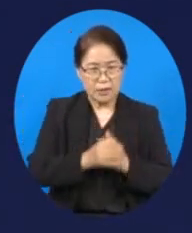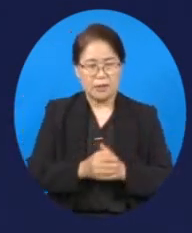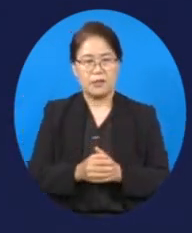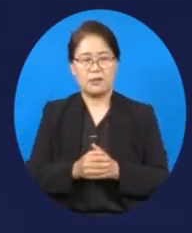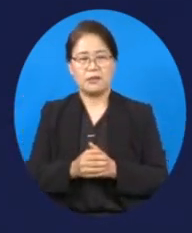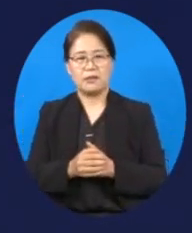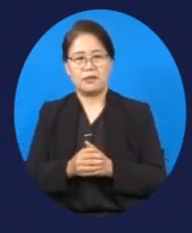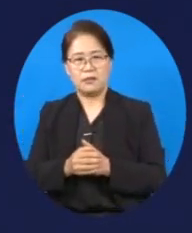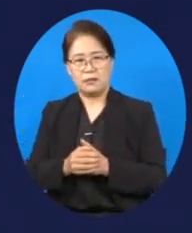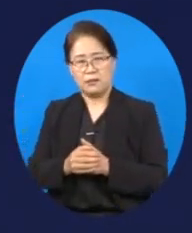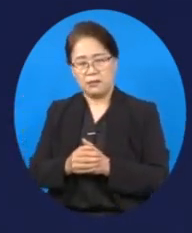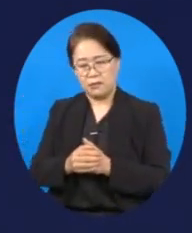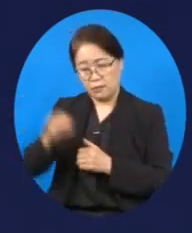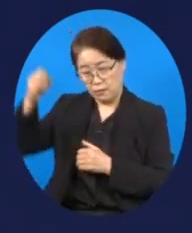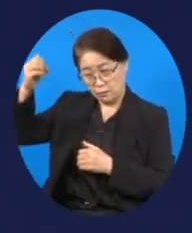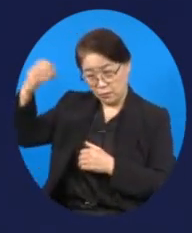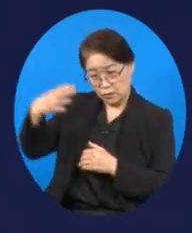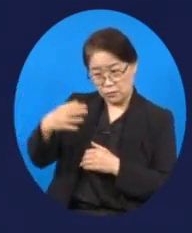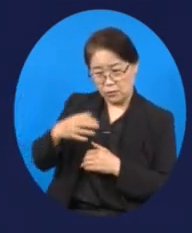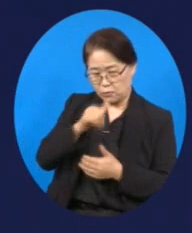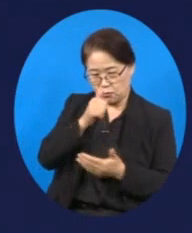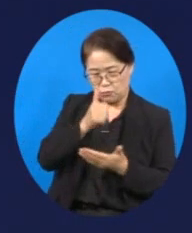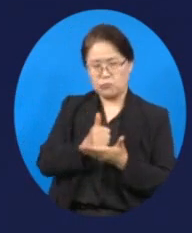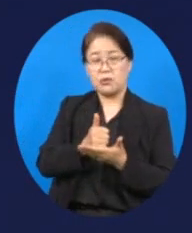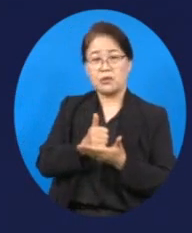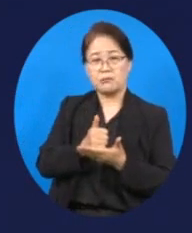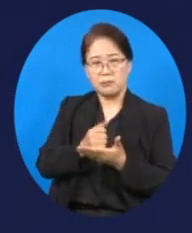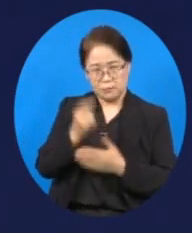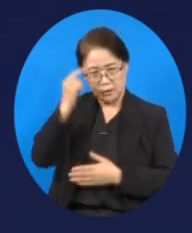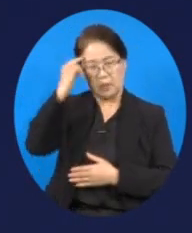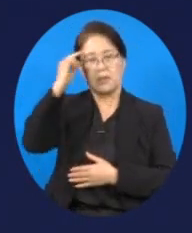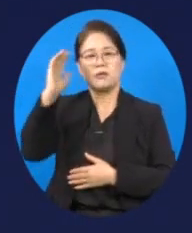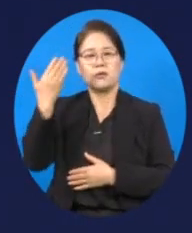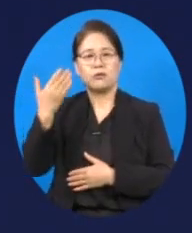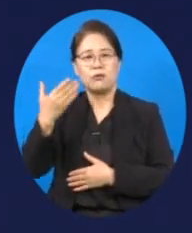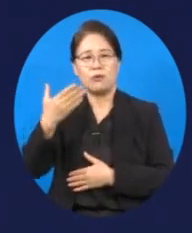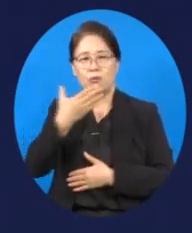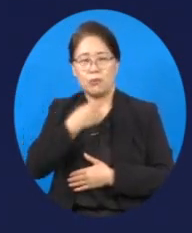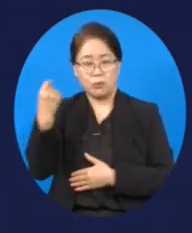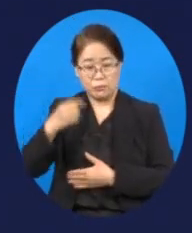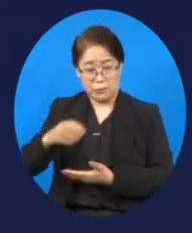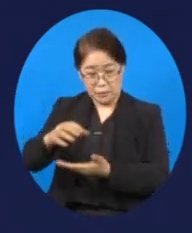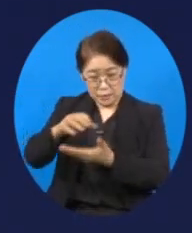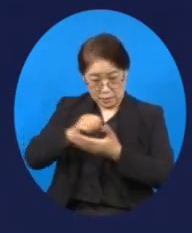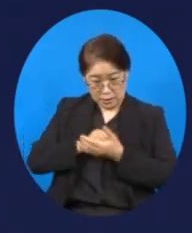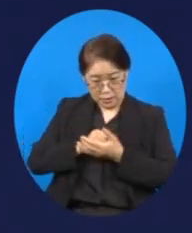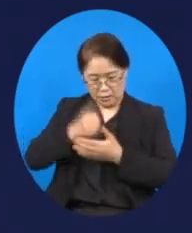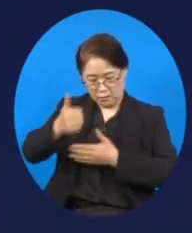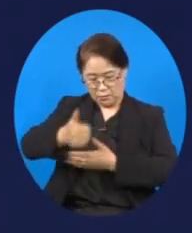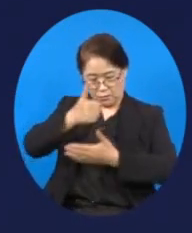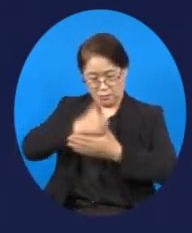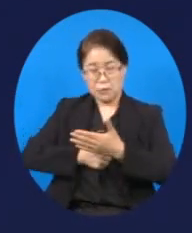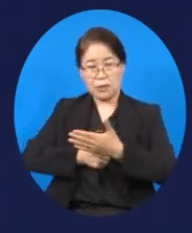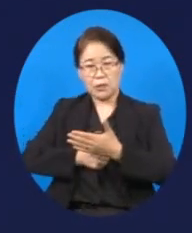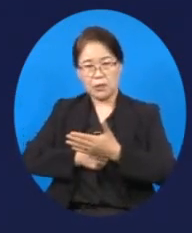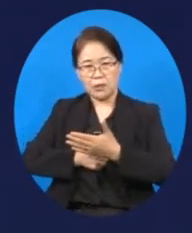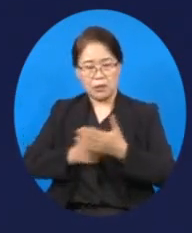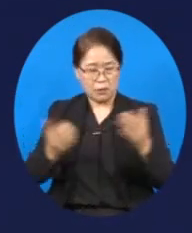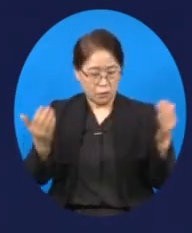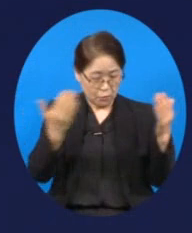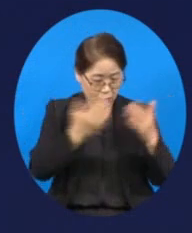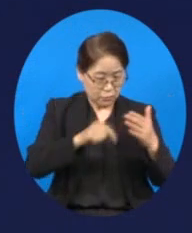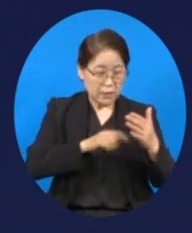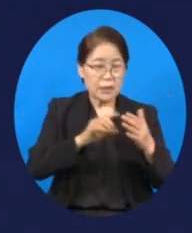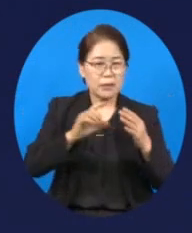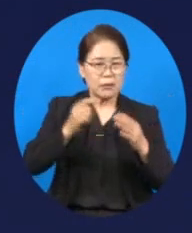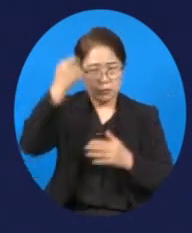자기 자신의 죄인됨을 깨닫게 되고 또한 그 복음을 받아들이게 되면 어둠 가운데 있던 영혼이